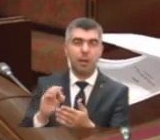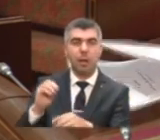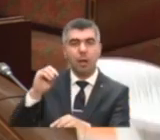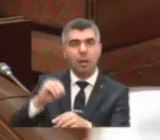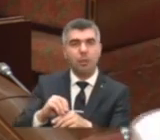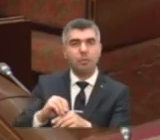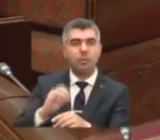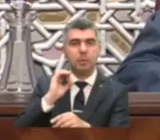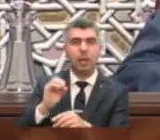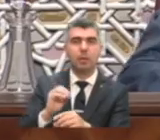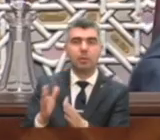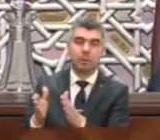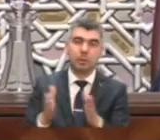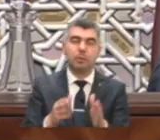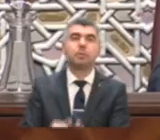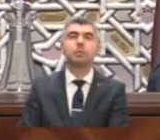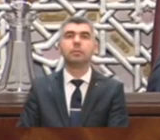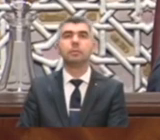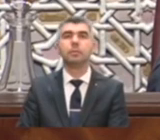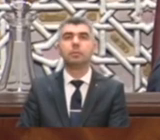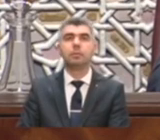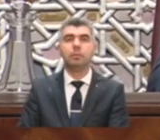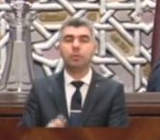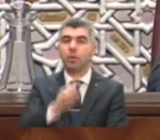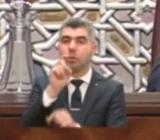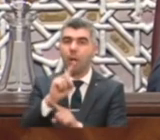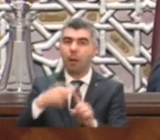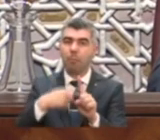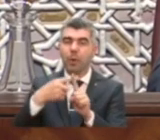الكهرباء. السيدة الوزيرة، انتهى الوقت. سيد نائب محترم،